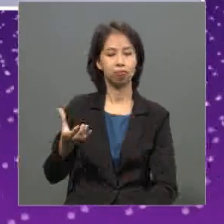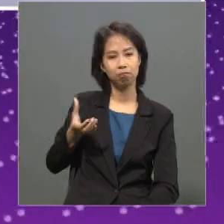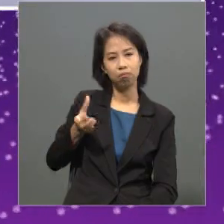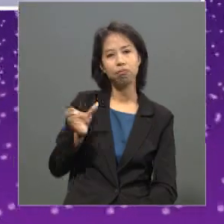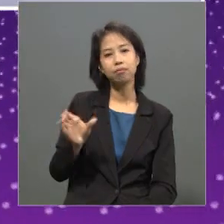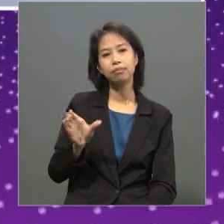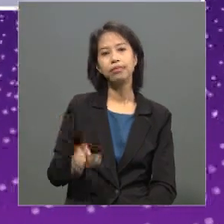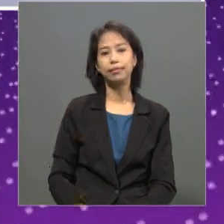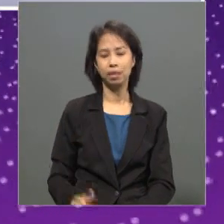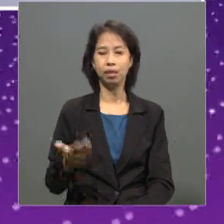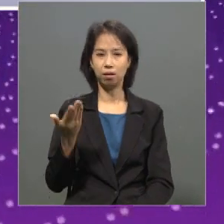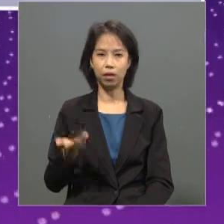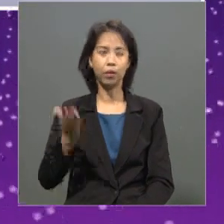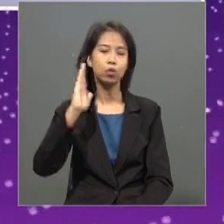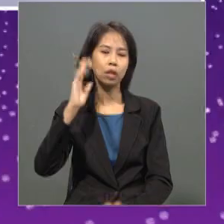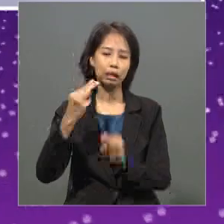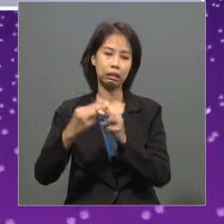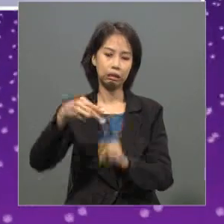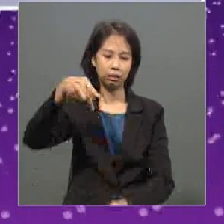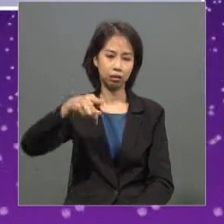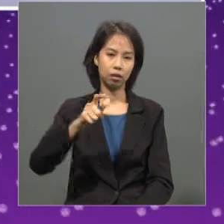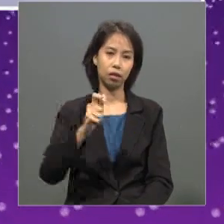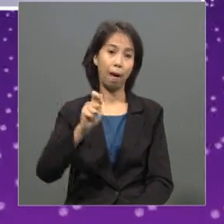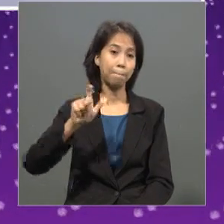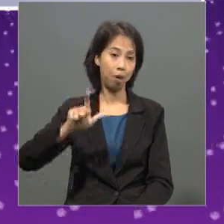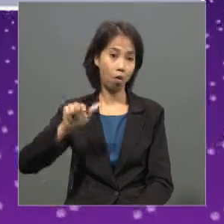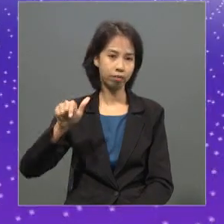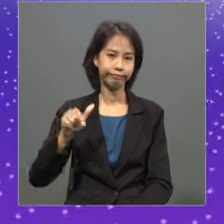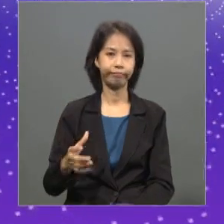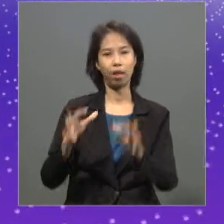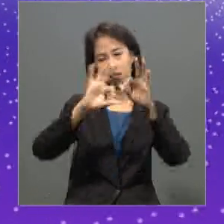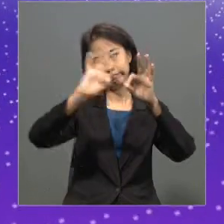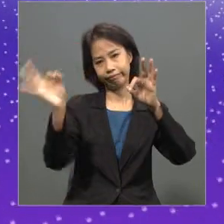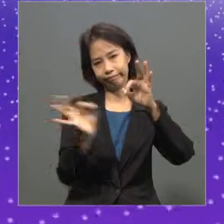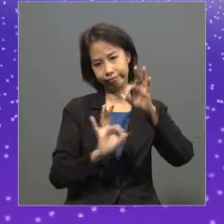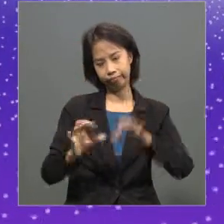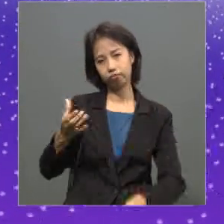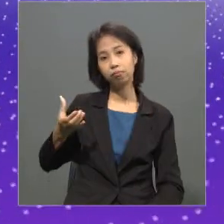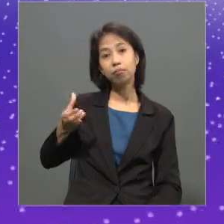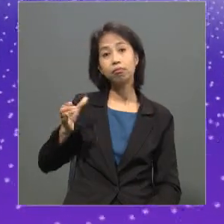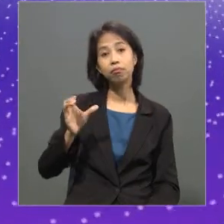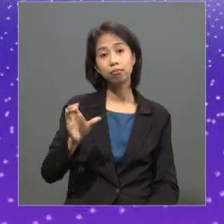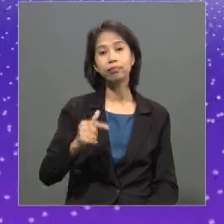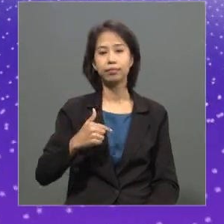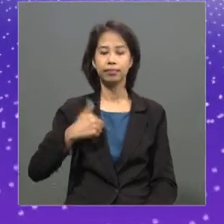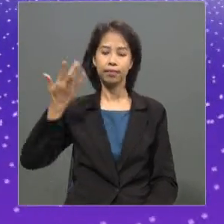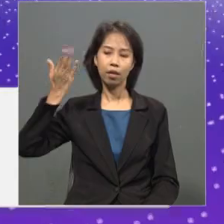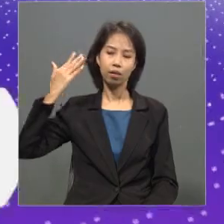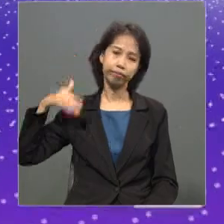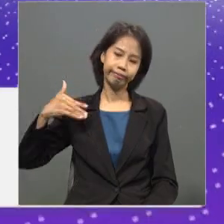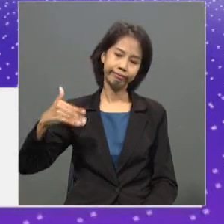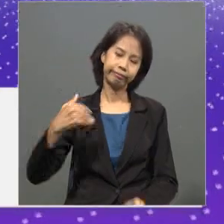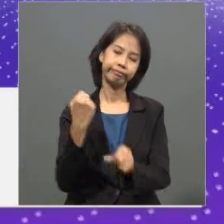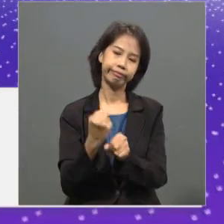วรพลวรัตวรกุลหรือว่าบอชPAนั่นเองนะคะก็มีการชี้แจงในเนื้อหาในระบุบอกว่าตลอดระยะเวลาที่ทำธุรกิจขาย